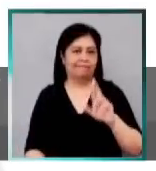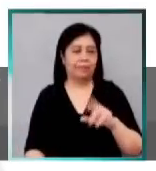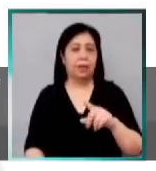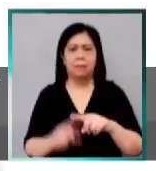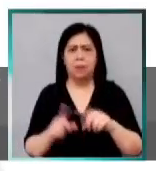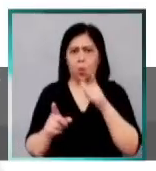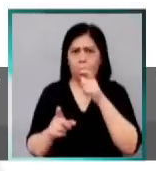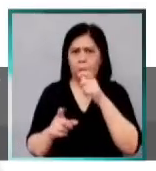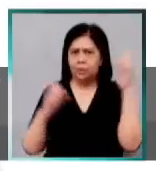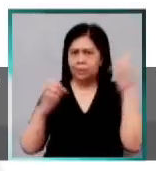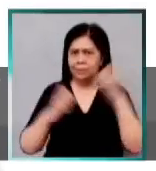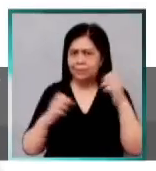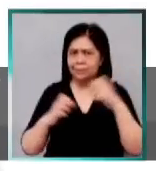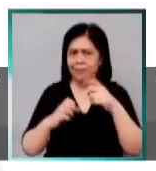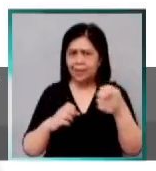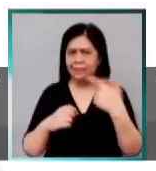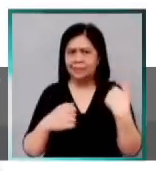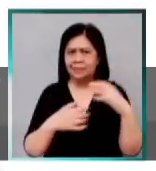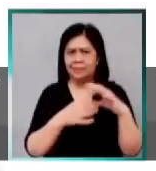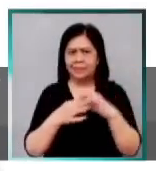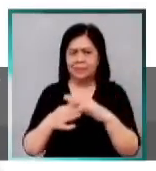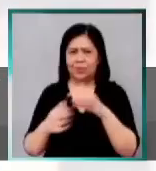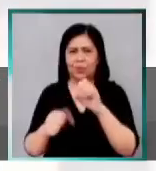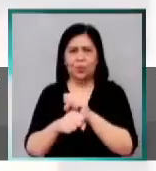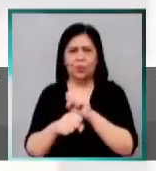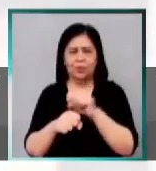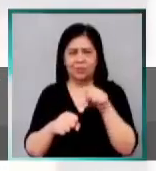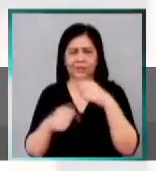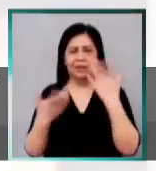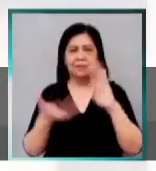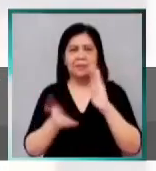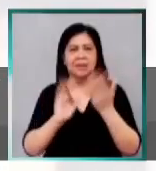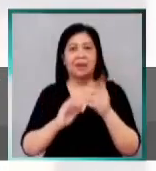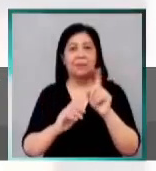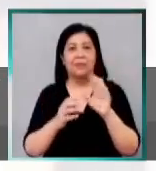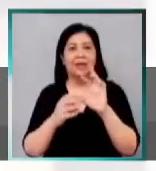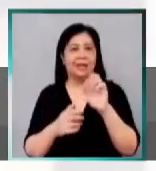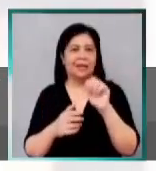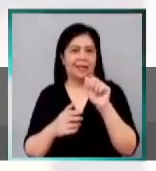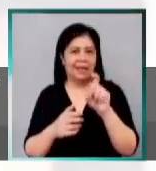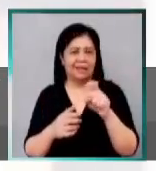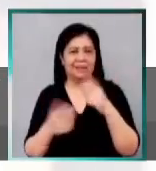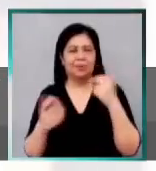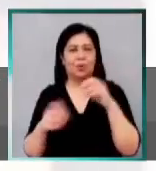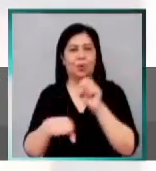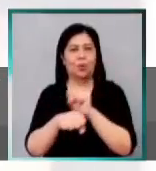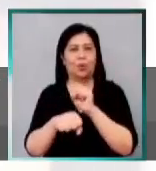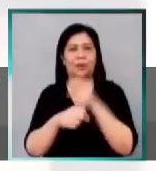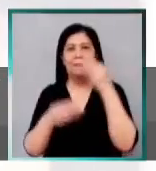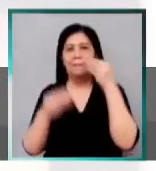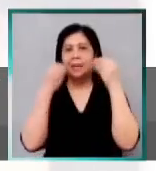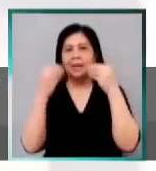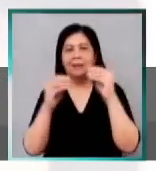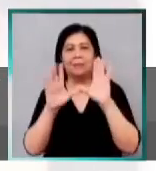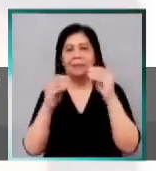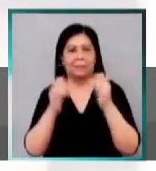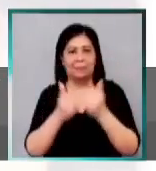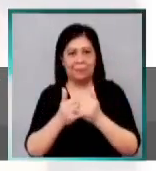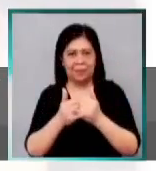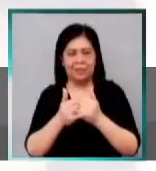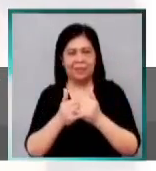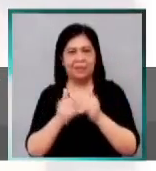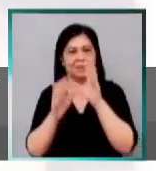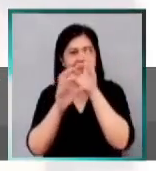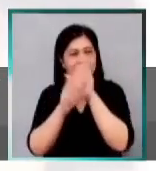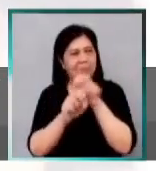mag-aakalang sa may kaugnayan sa trabaho ang magiging pamparelax niya? Dahil pumapasok sa isang makeup company, nawili siya sa panonood